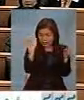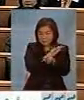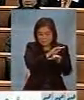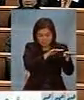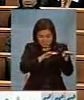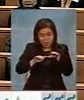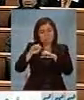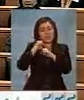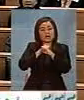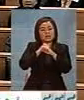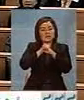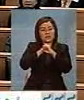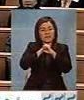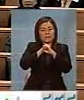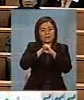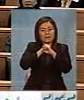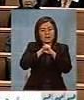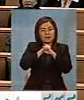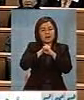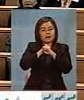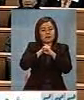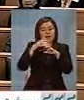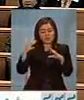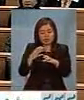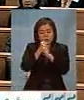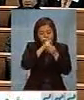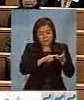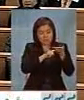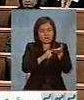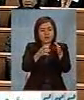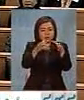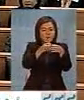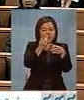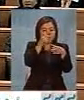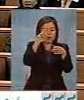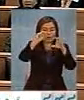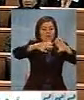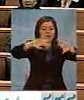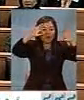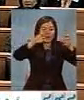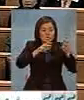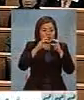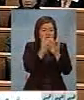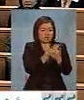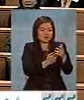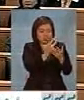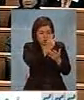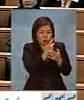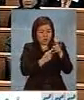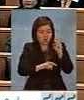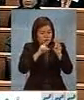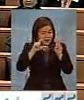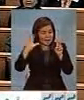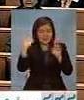อมในทุกด้านจึงจะเสนอคณะรัฐมนตรีพิจารณาอนุมัติและก็ไม่ได้กู้ทีเดียว2ล้านล้านใน